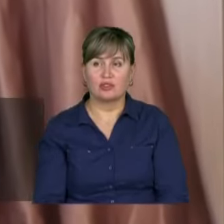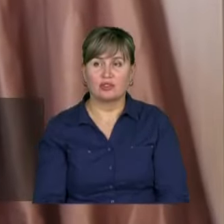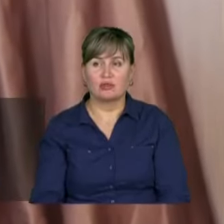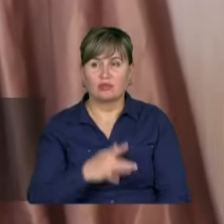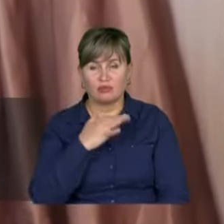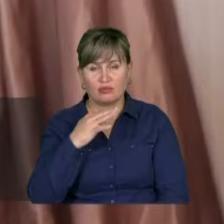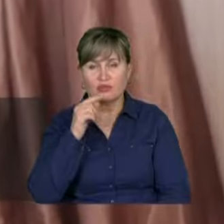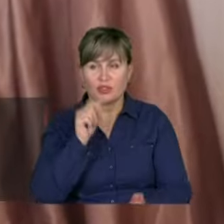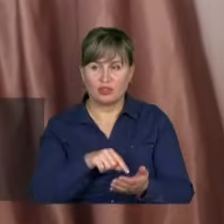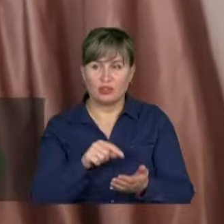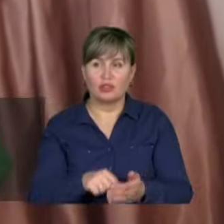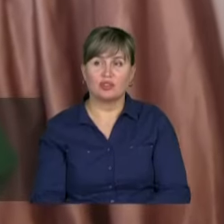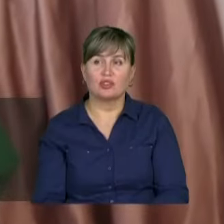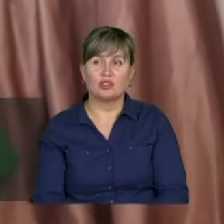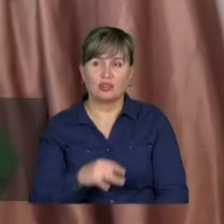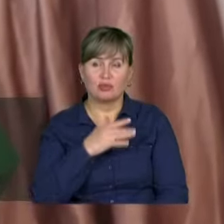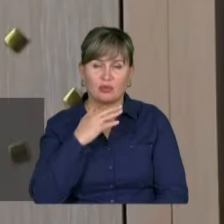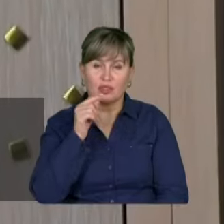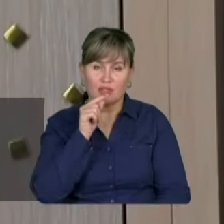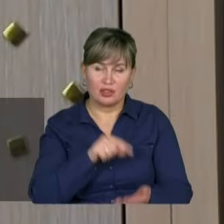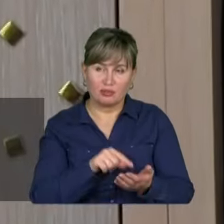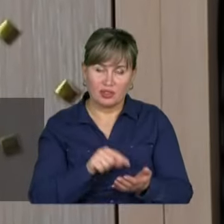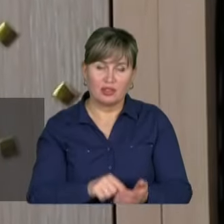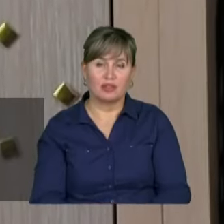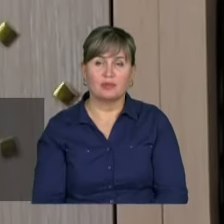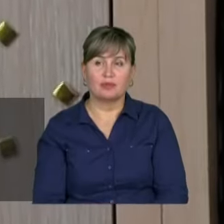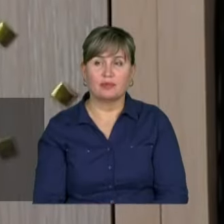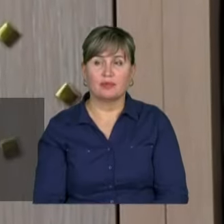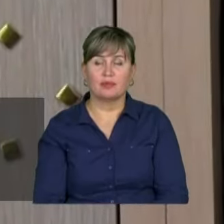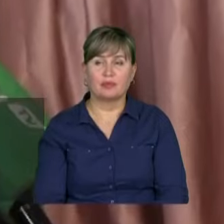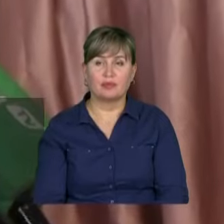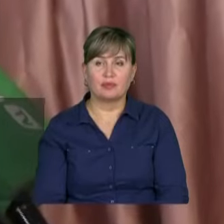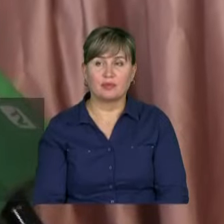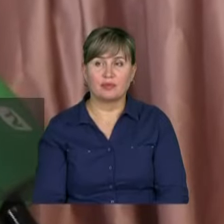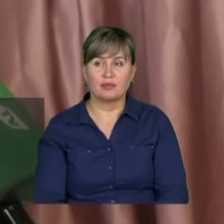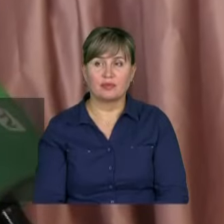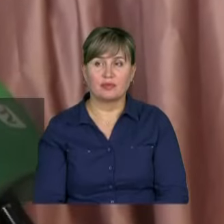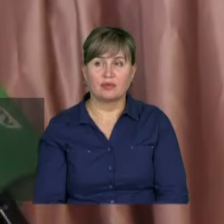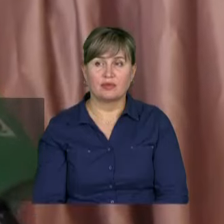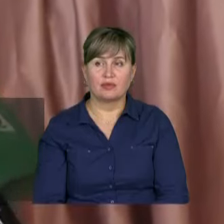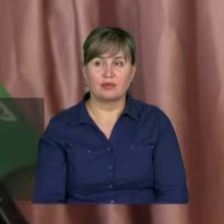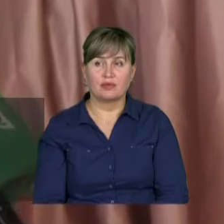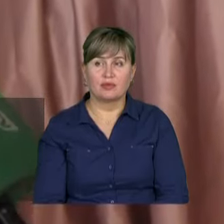много курочку и много цыплят. А деревня я снег решал сам,